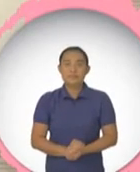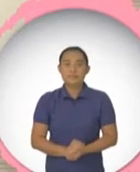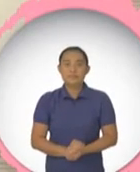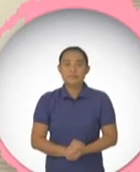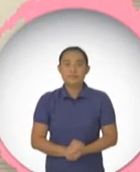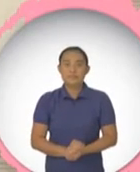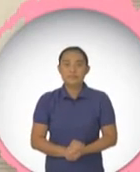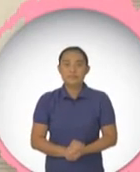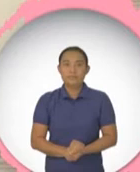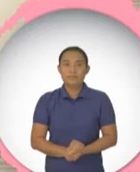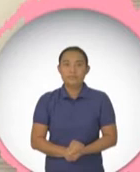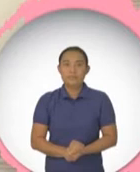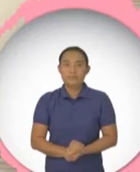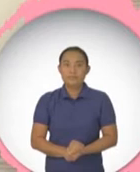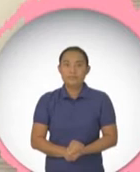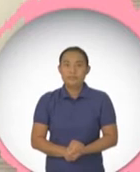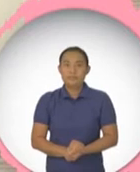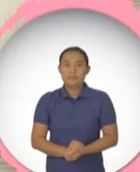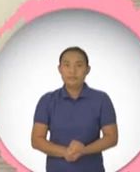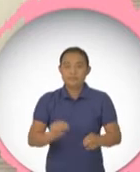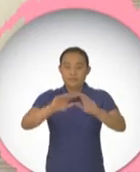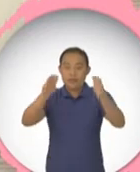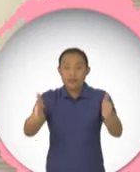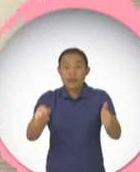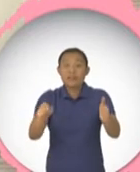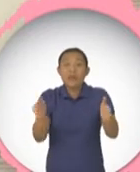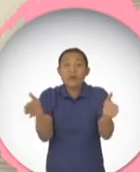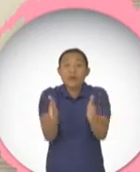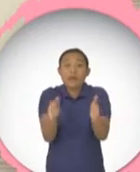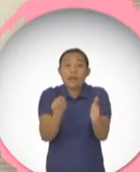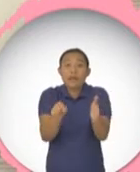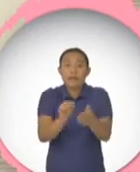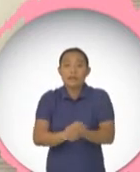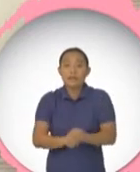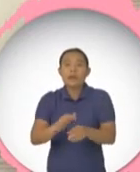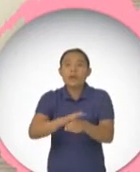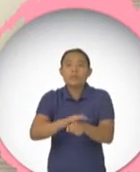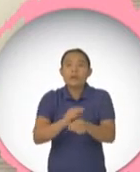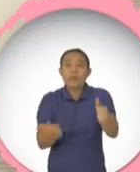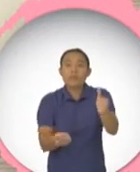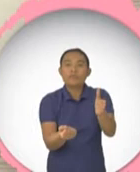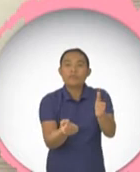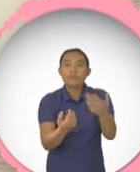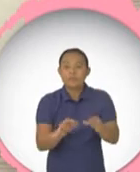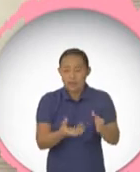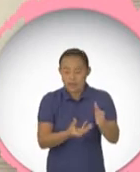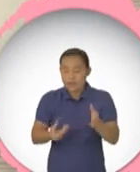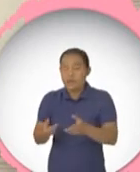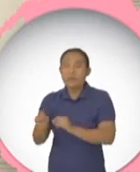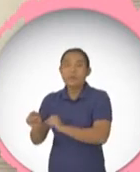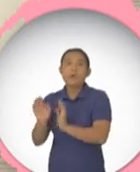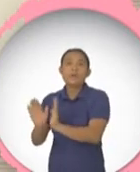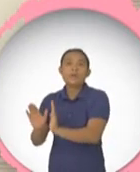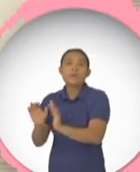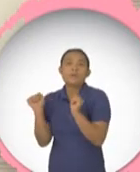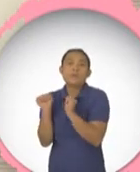ค่ะถ้าเกิดเตาเรามีขนาดที่เล็กเราก็หั่นแค่พออบจากนั้นเราก็แช่ตู้เย็นไว้ก่อนค่ะแล้วค่อยๆทยอยอบนะคะ อันที่เหลือก็